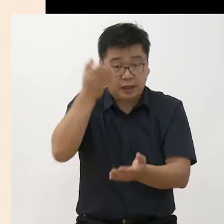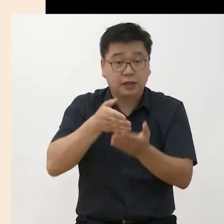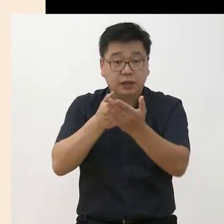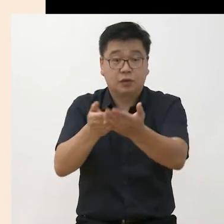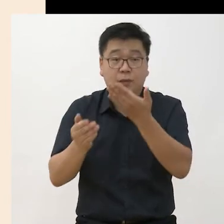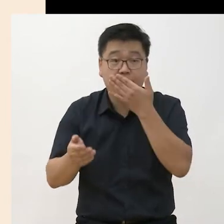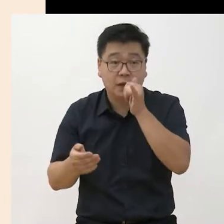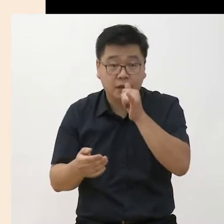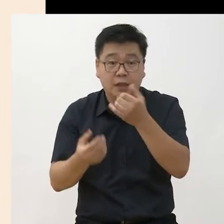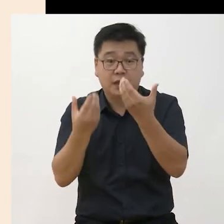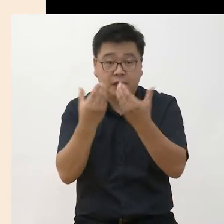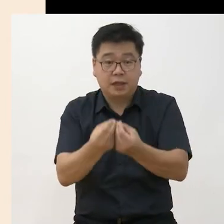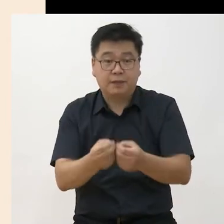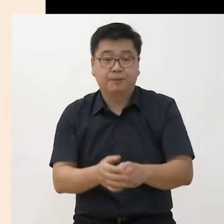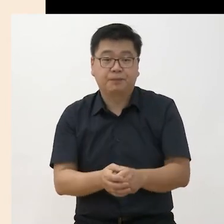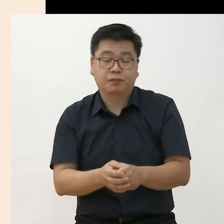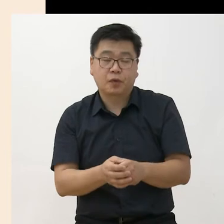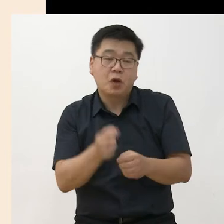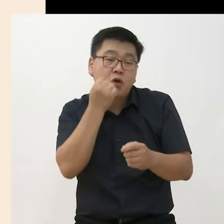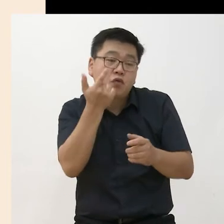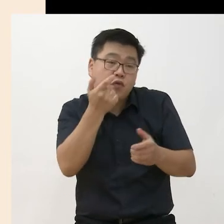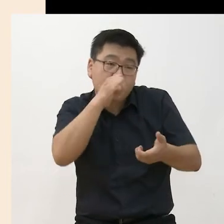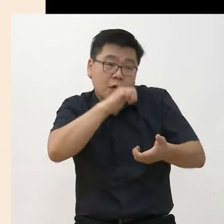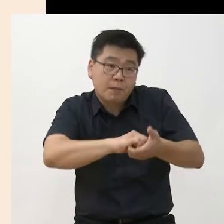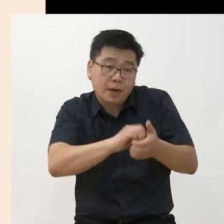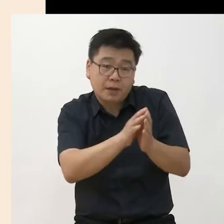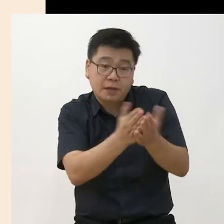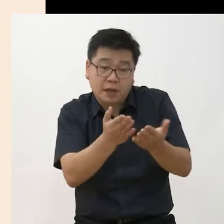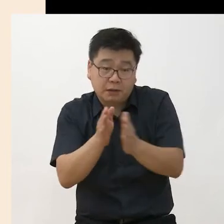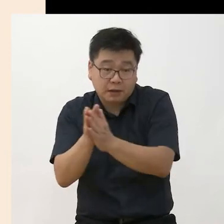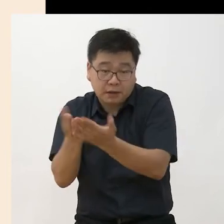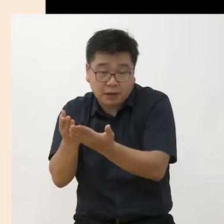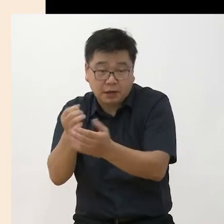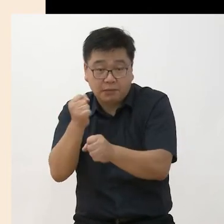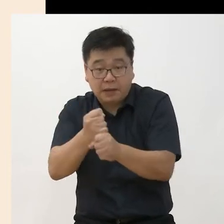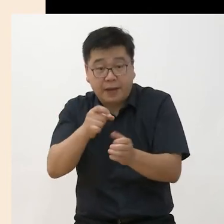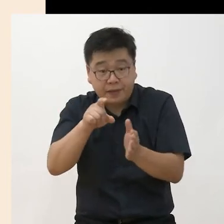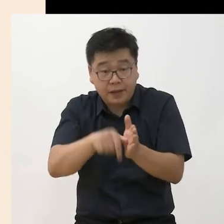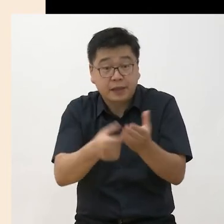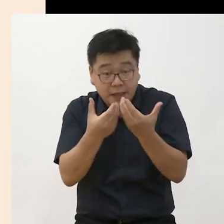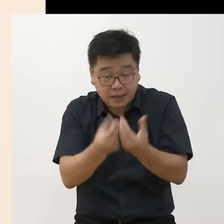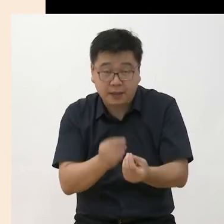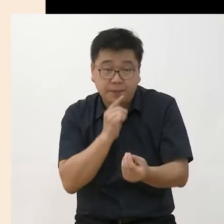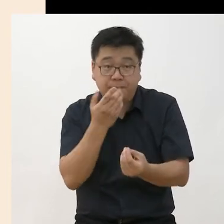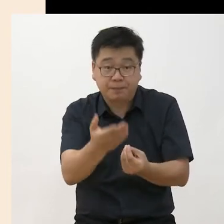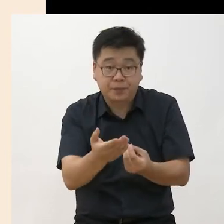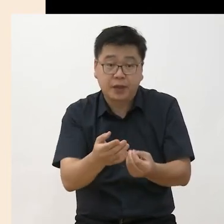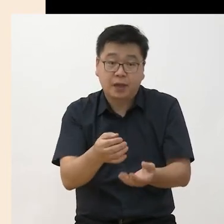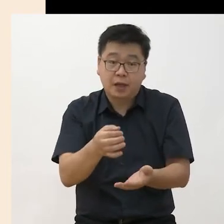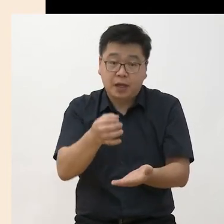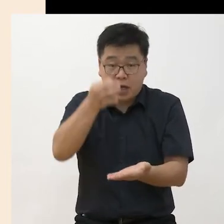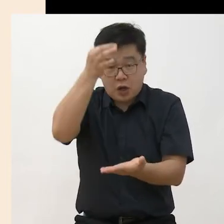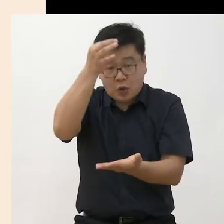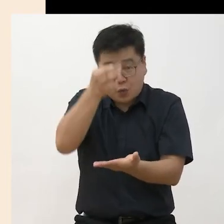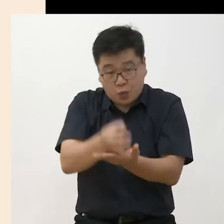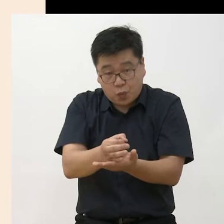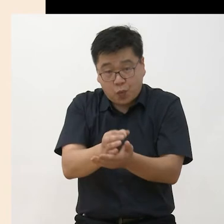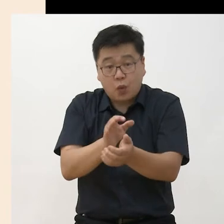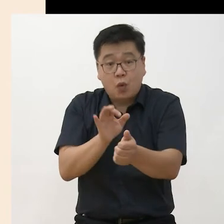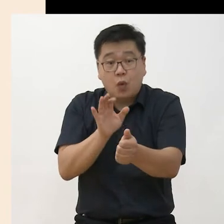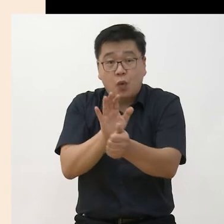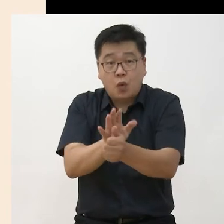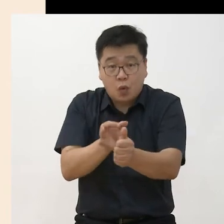그 연간지 반년간지를 만약에 이제 그 기준으로 해서 설명을 드리면 최소 지원금 그러니까 지원